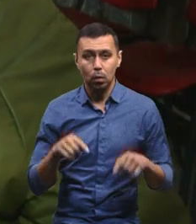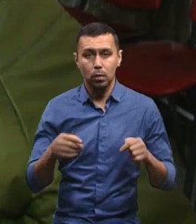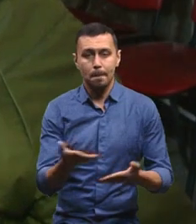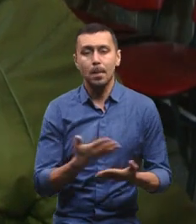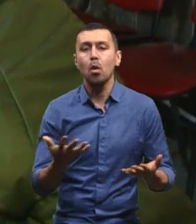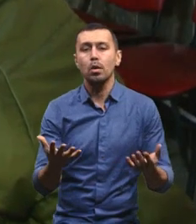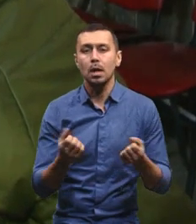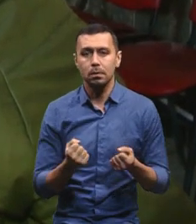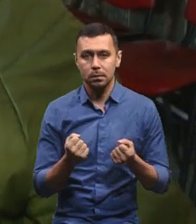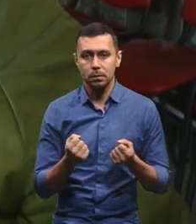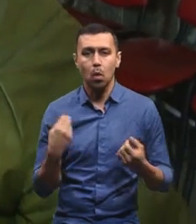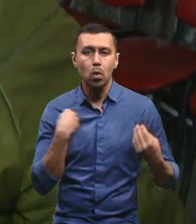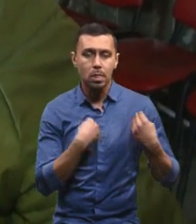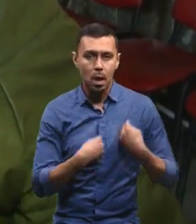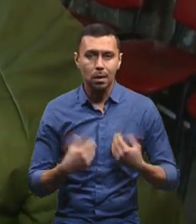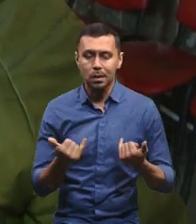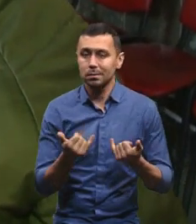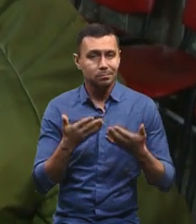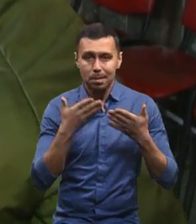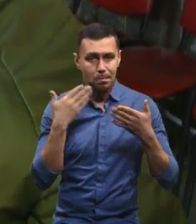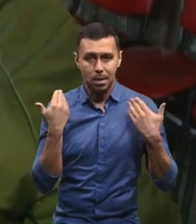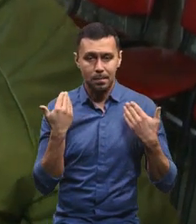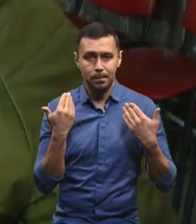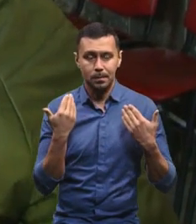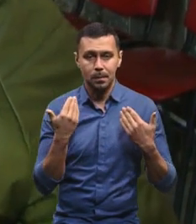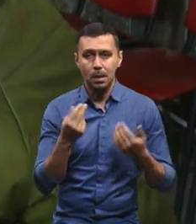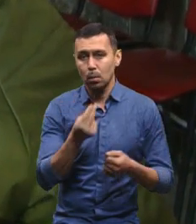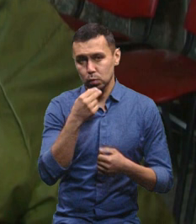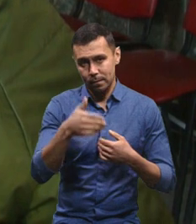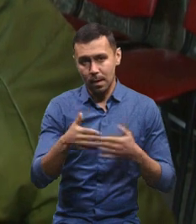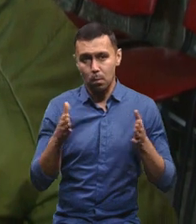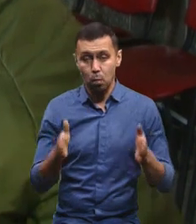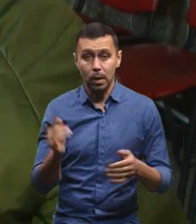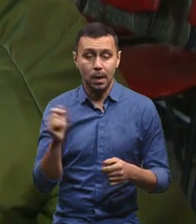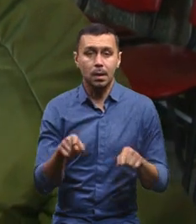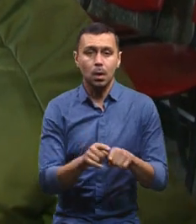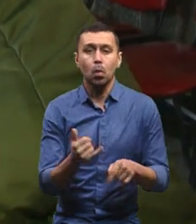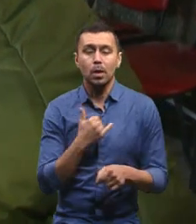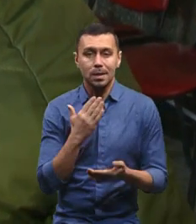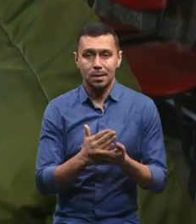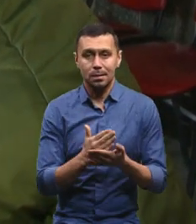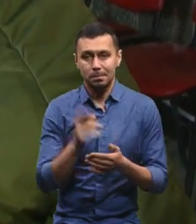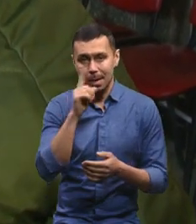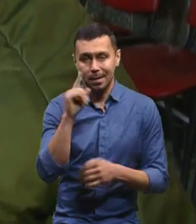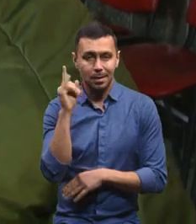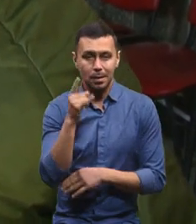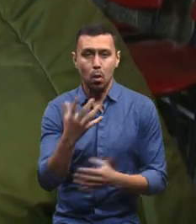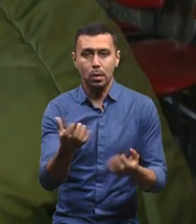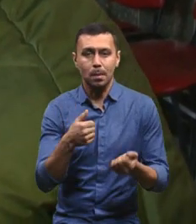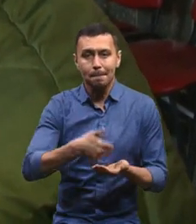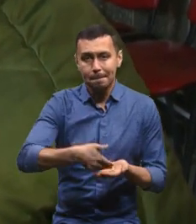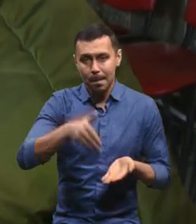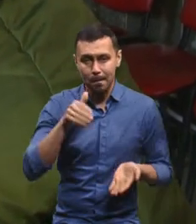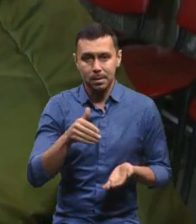одержували і одежу раніше ми зараз вже немає продуктовий набори і так як в нас маленька дитина получає памперси там